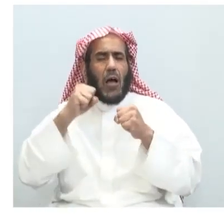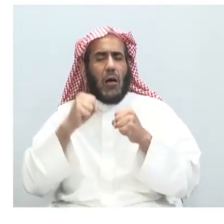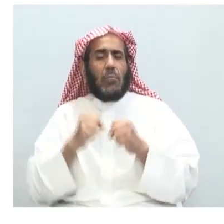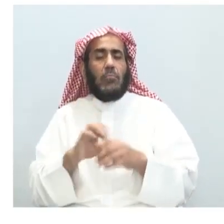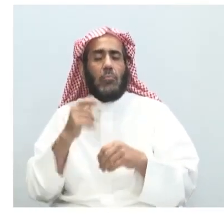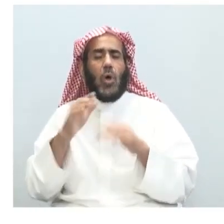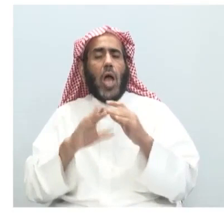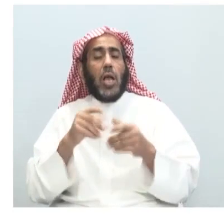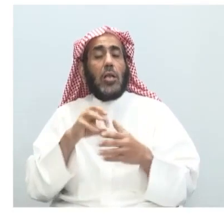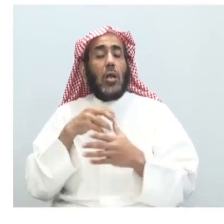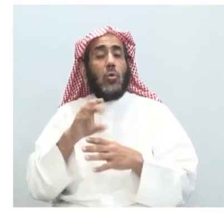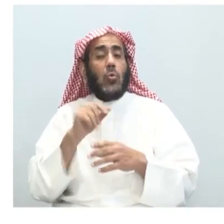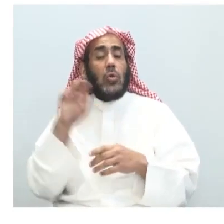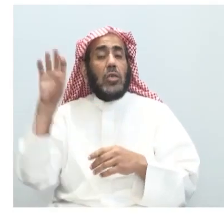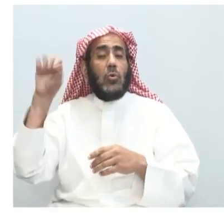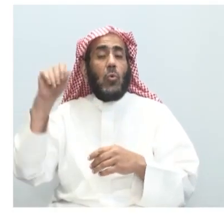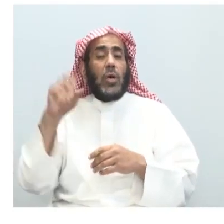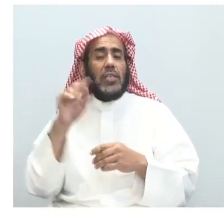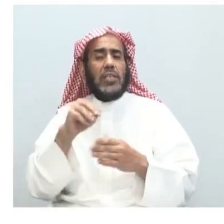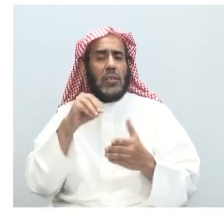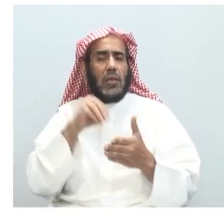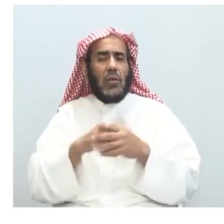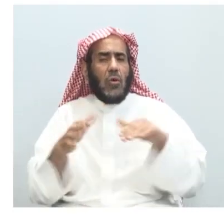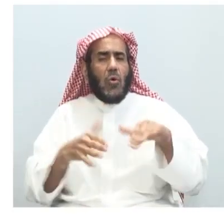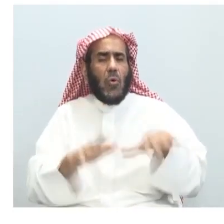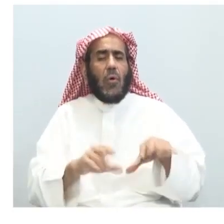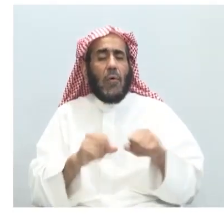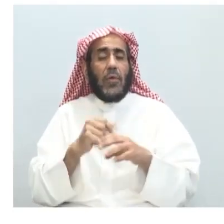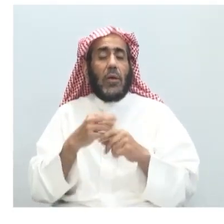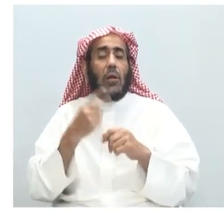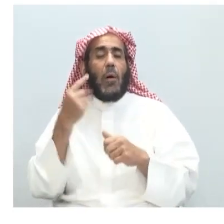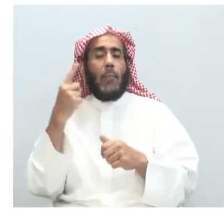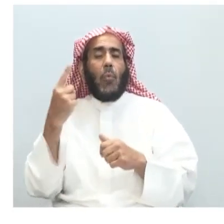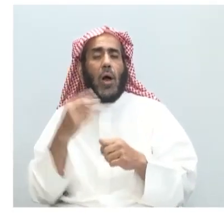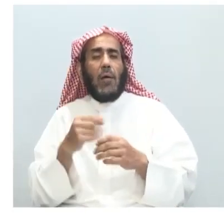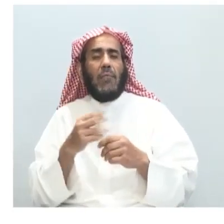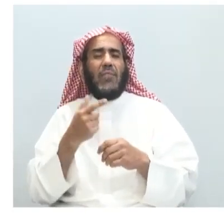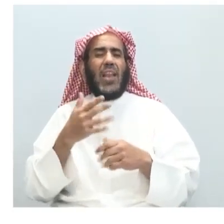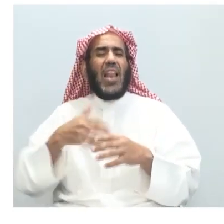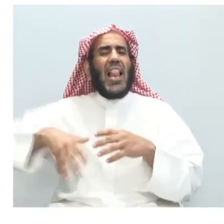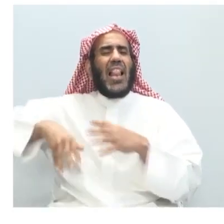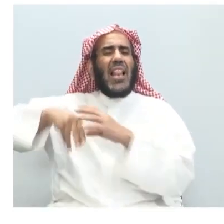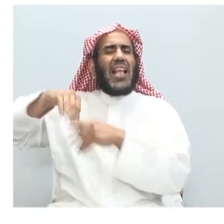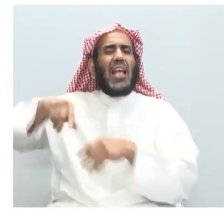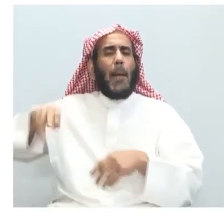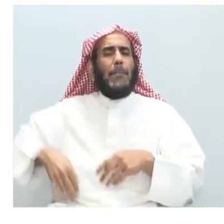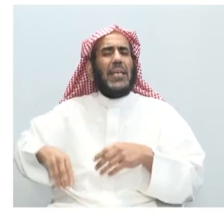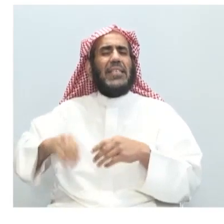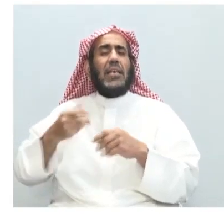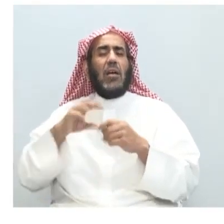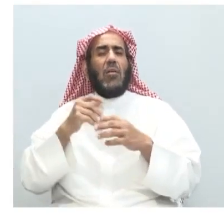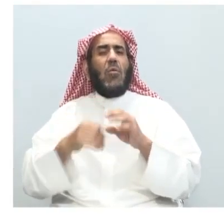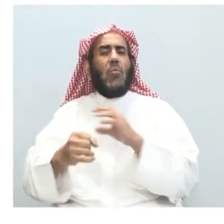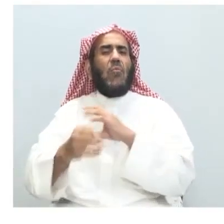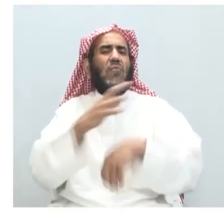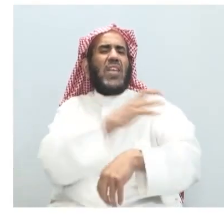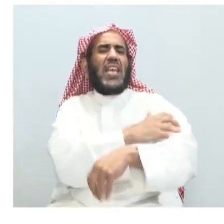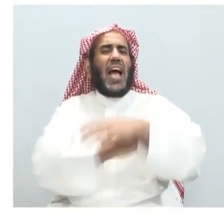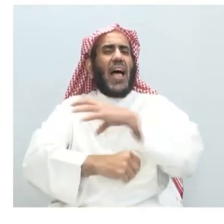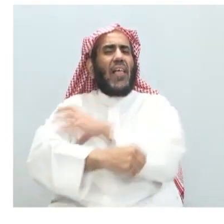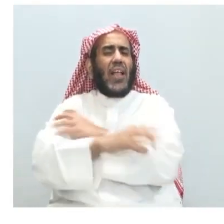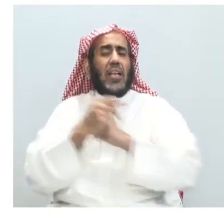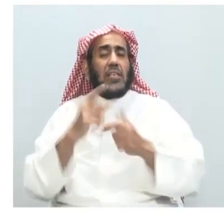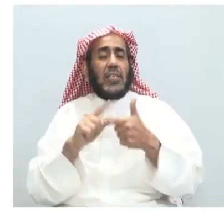اين يوجد الجليكوجين يوجد فيه رقم واحد في الكبد رقم اثنين في عضلات الانسان